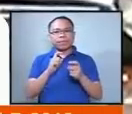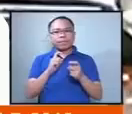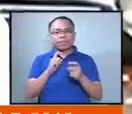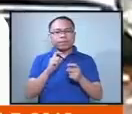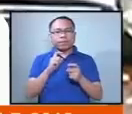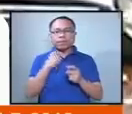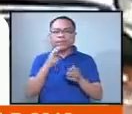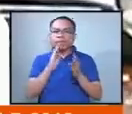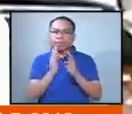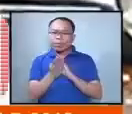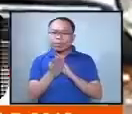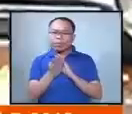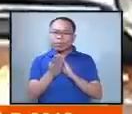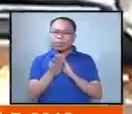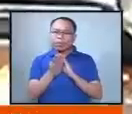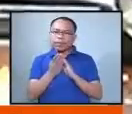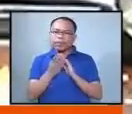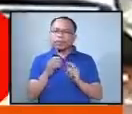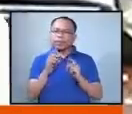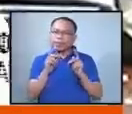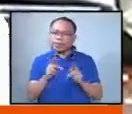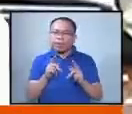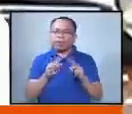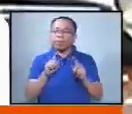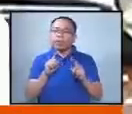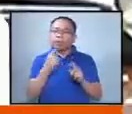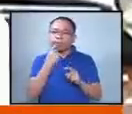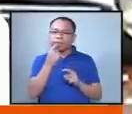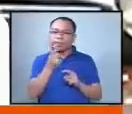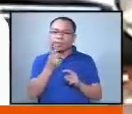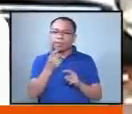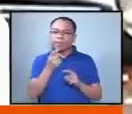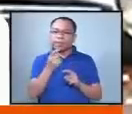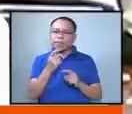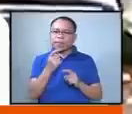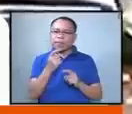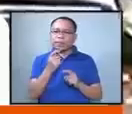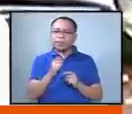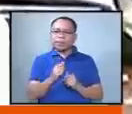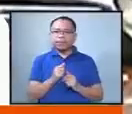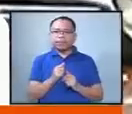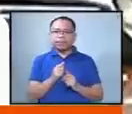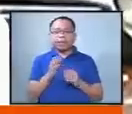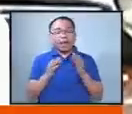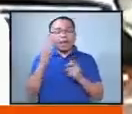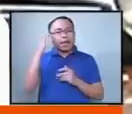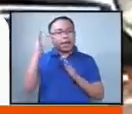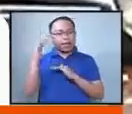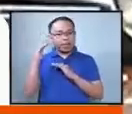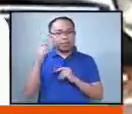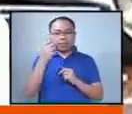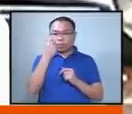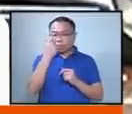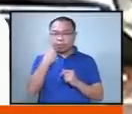naging concessionaire. That's the point. I hope naintindihan nyo ako kasi ang